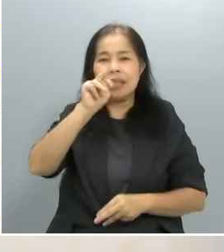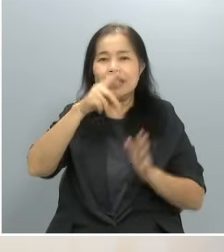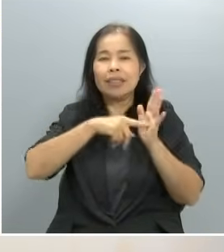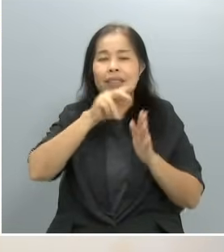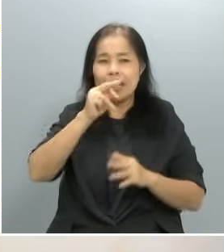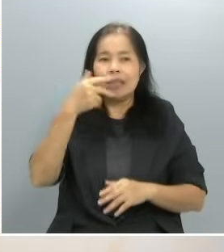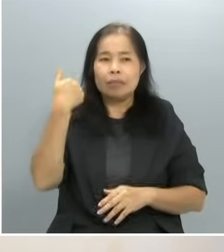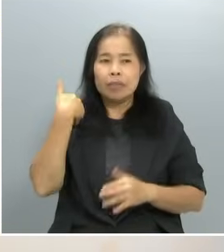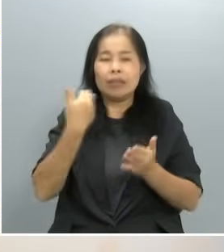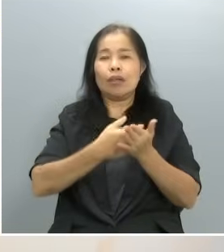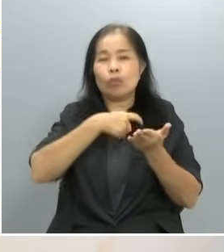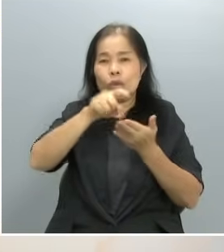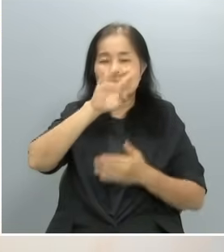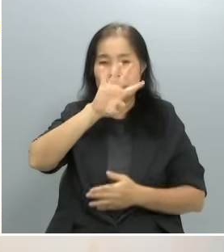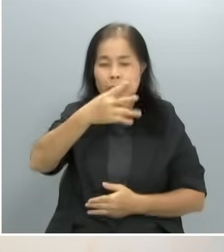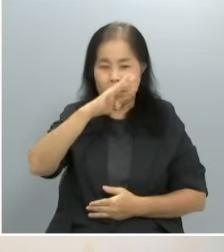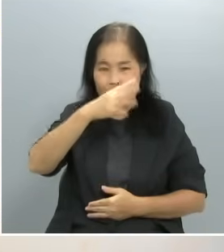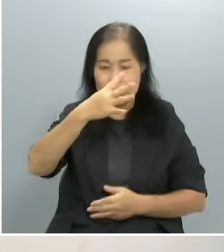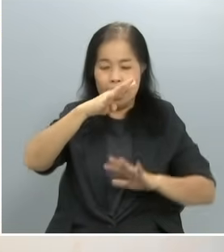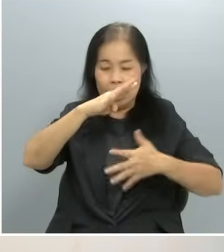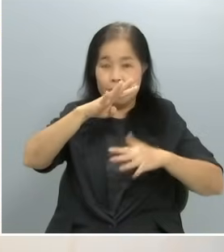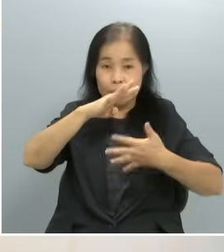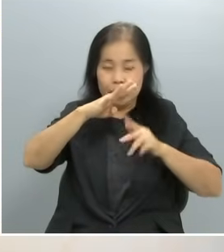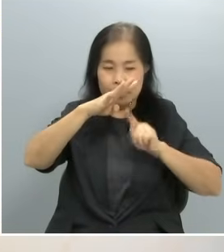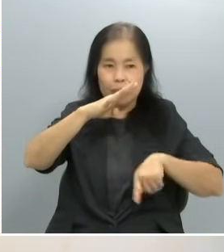2ยอดคือ 40,000กับ